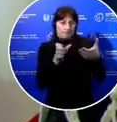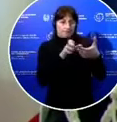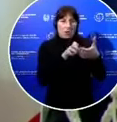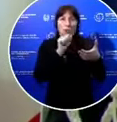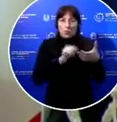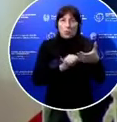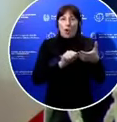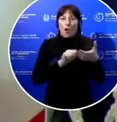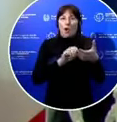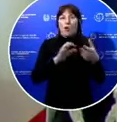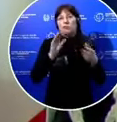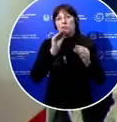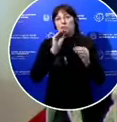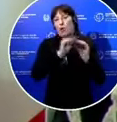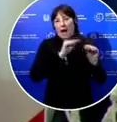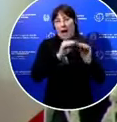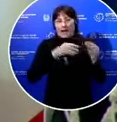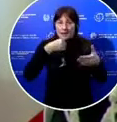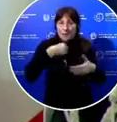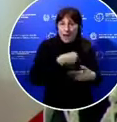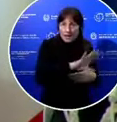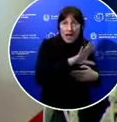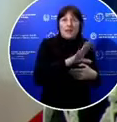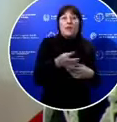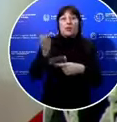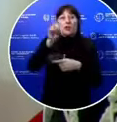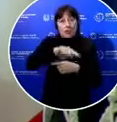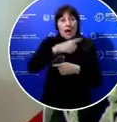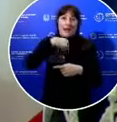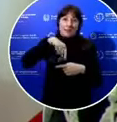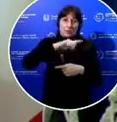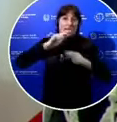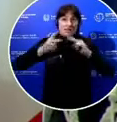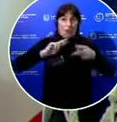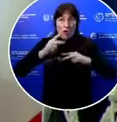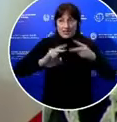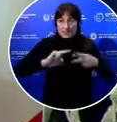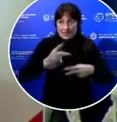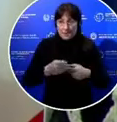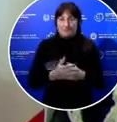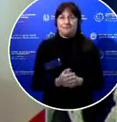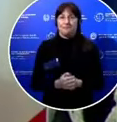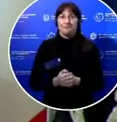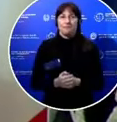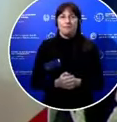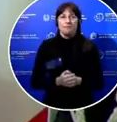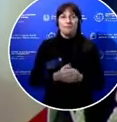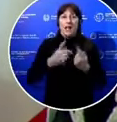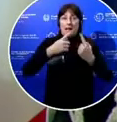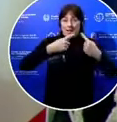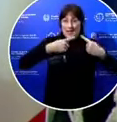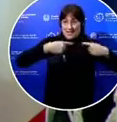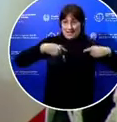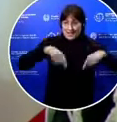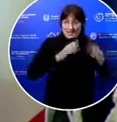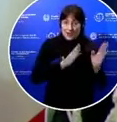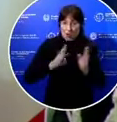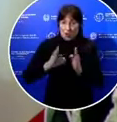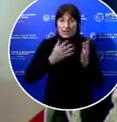troveranno risposta nel corso delle sessioni di domani. Al termine di ciascuna sessione tematica, i nostri